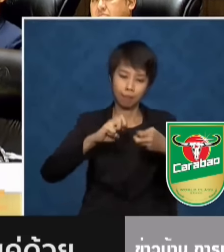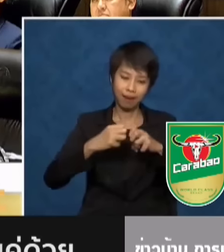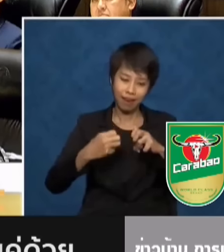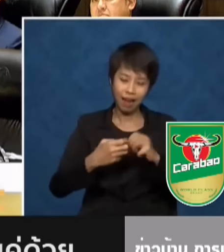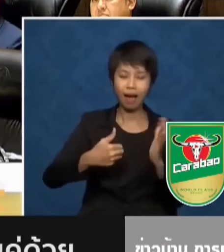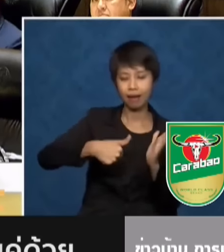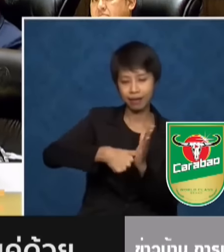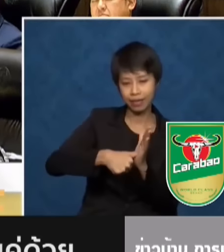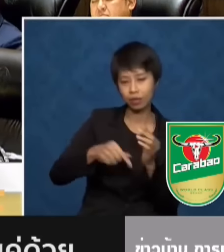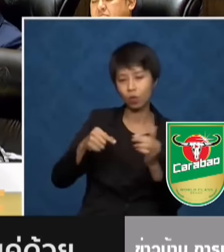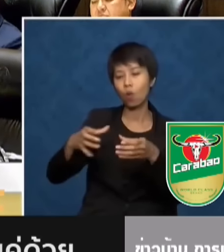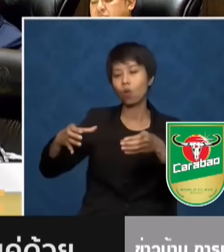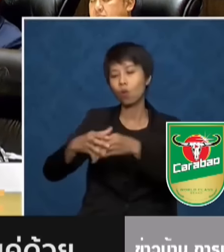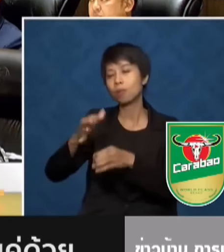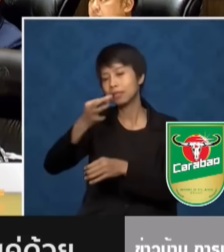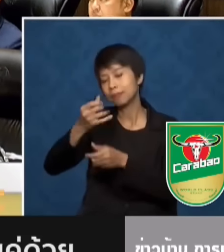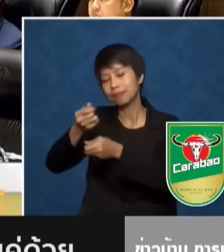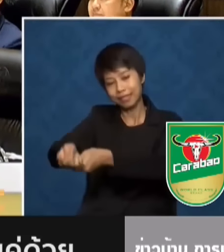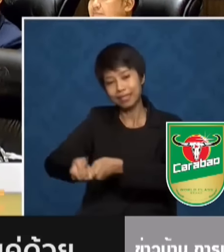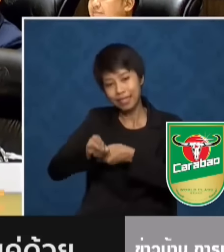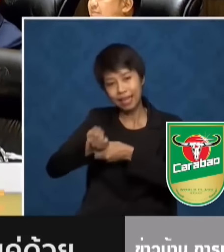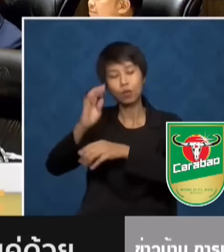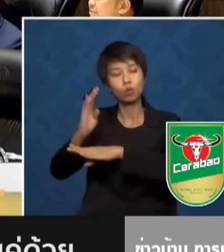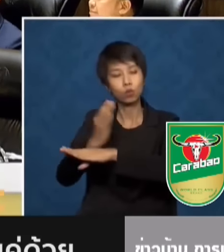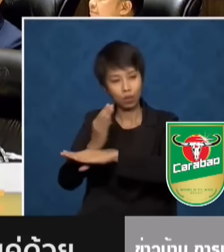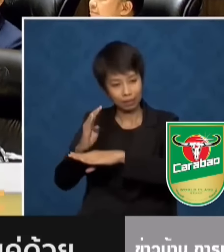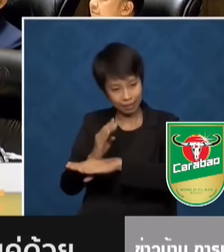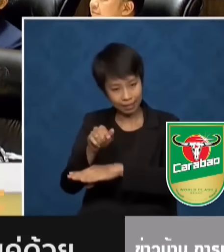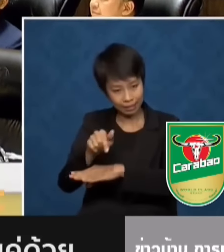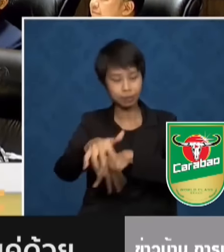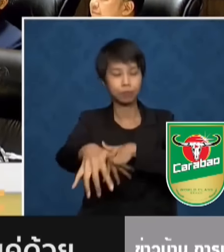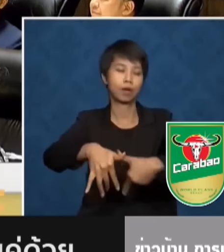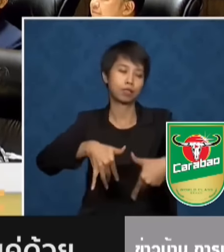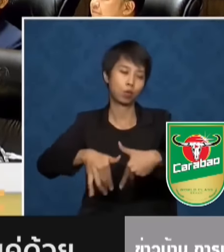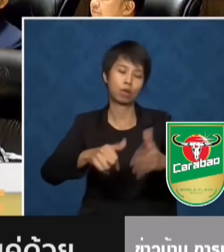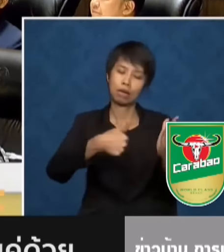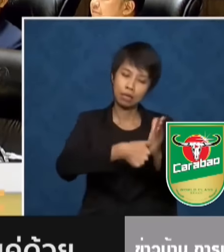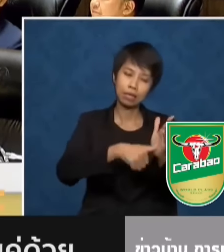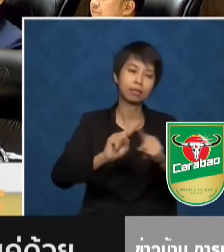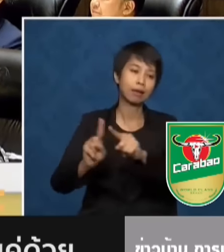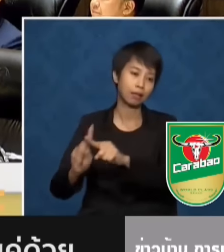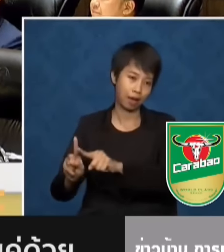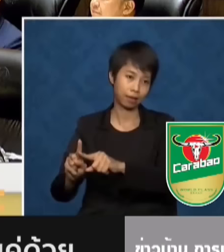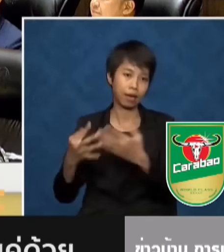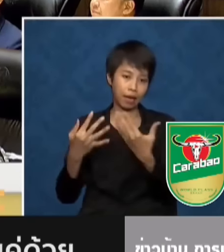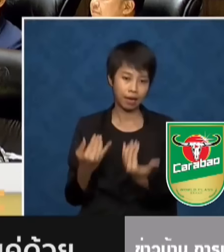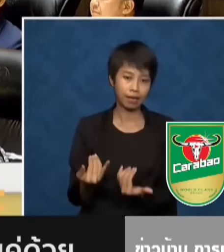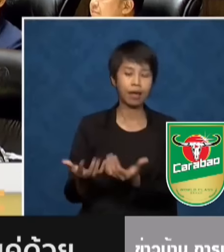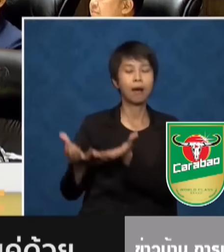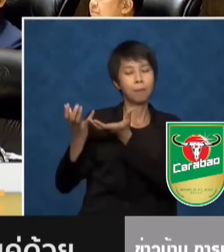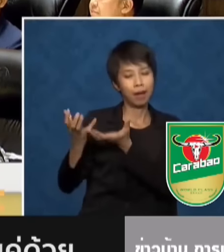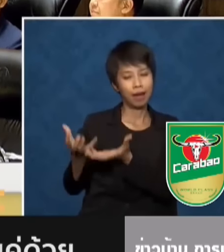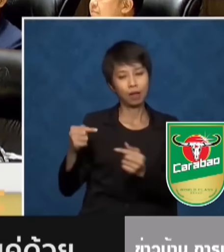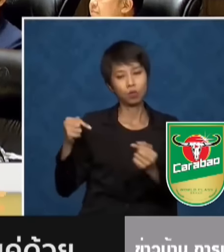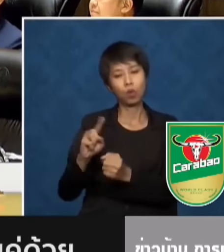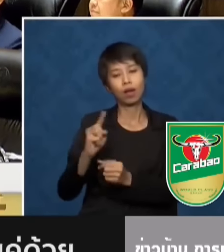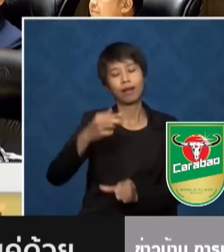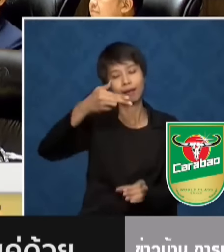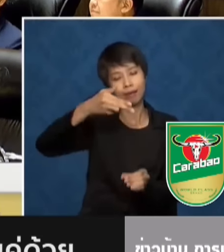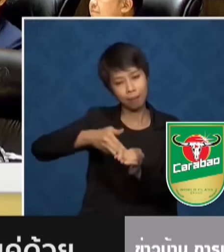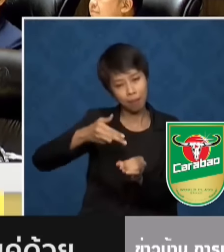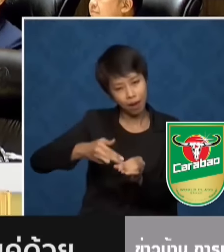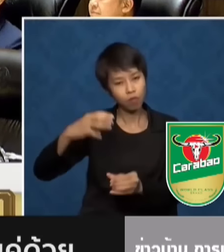ก็เลยไม่แน่ใจว่าตกลงรัฐบาลจะเอายังไงต่อการปฏิรูปการเมืองนะครับประชาชนคาดหวังจะเห็นการปฏิรูปกระบวนการยุติธรรมเห็นการฟื้นฟูห